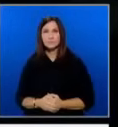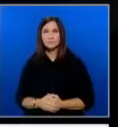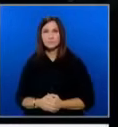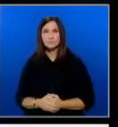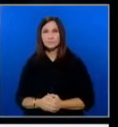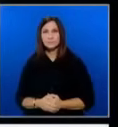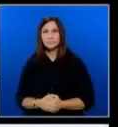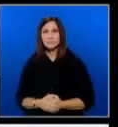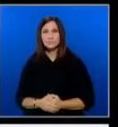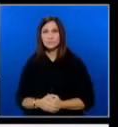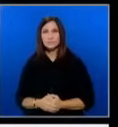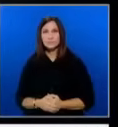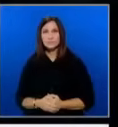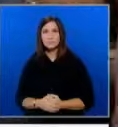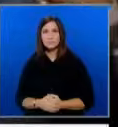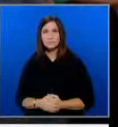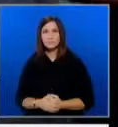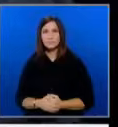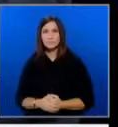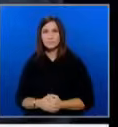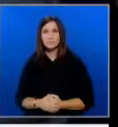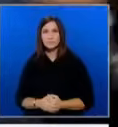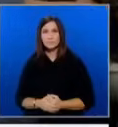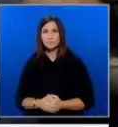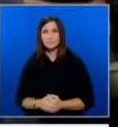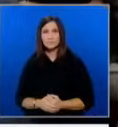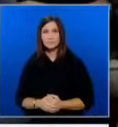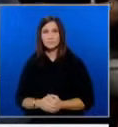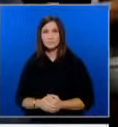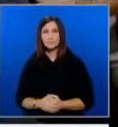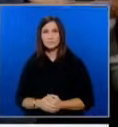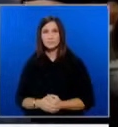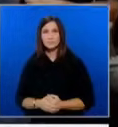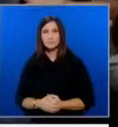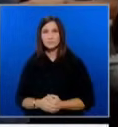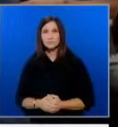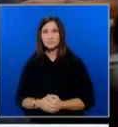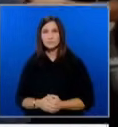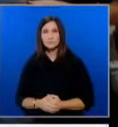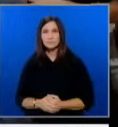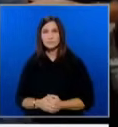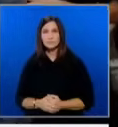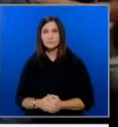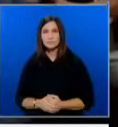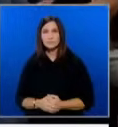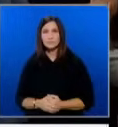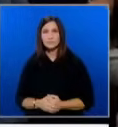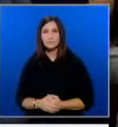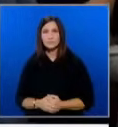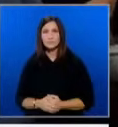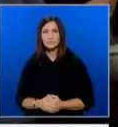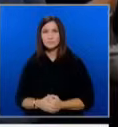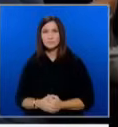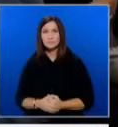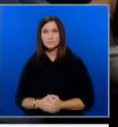This is mama, это мама. Алло, алло, пап. Да, Катюшечка, это да, ты? Да, пап,